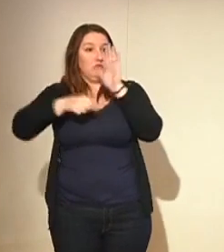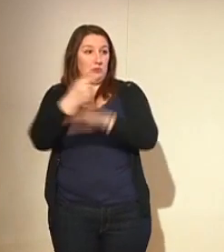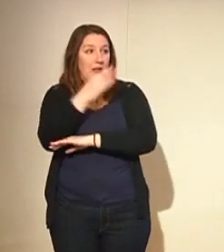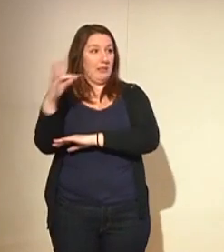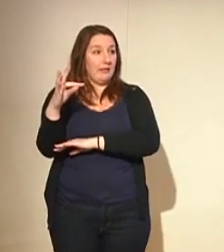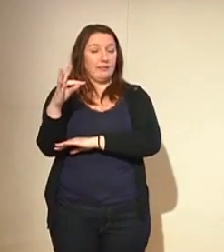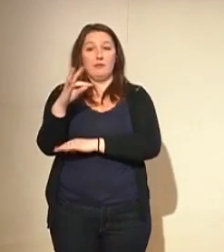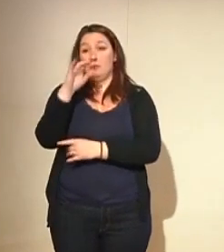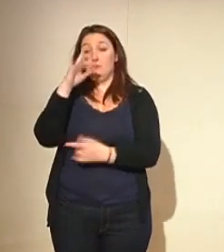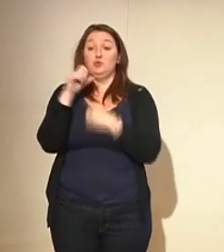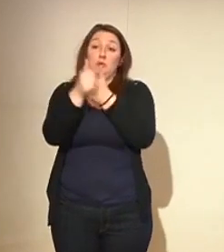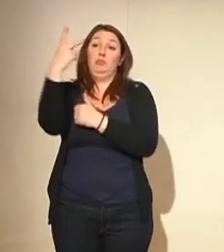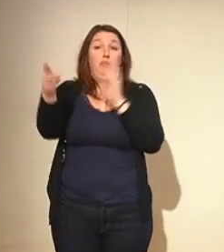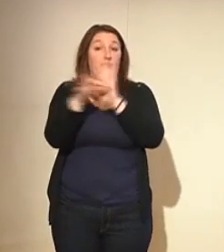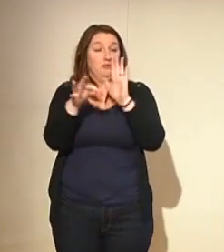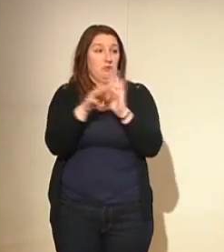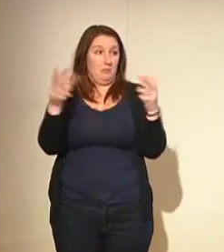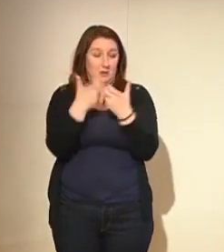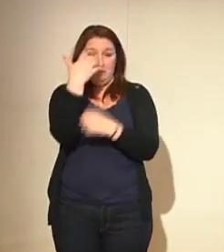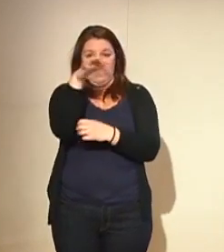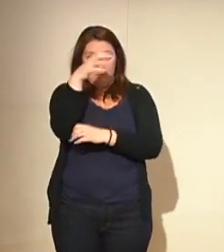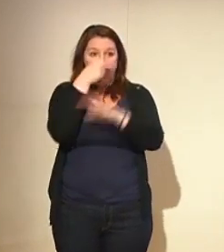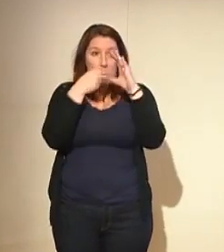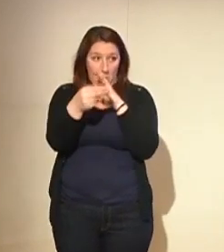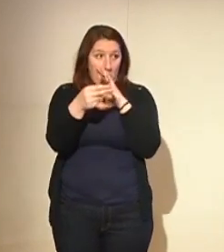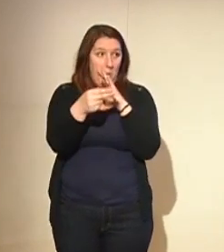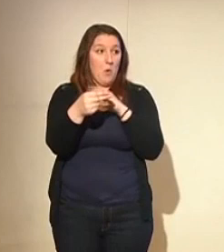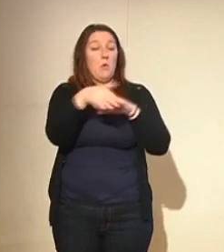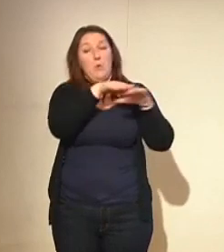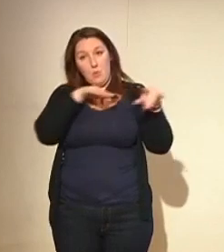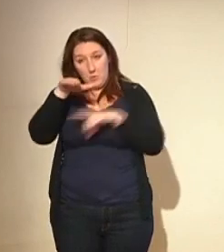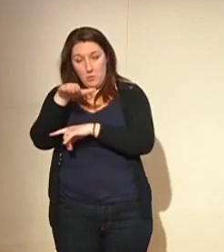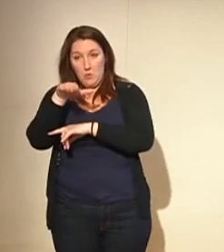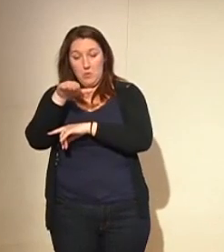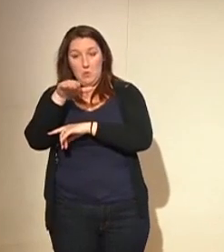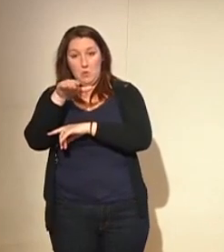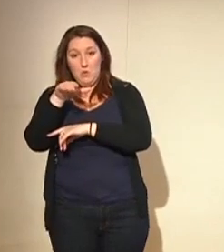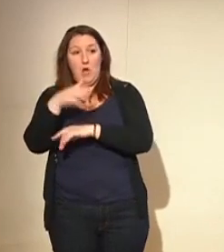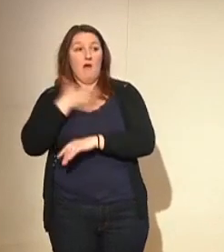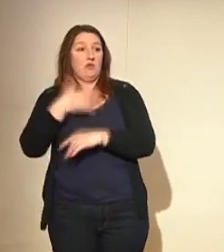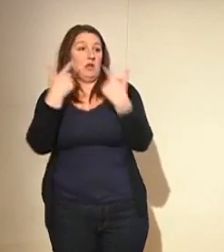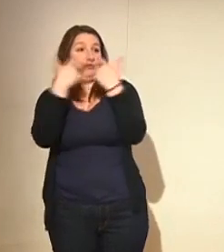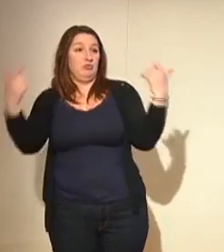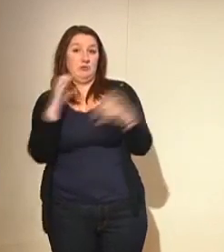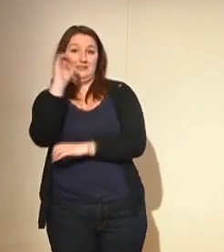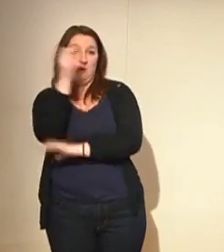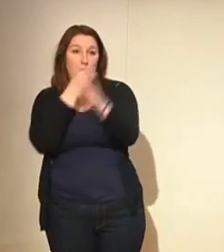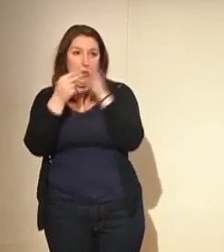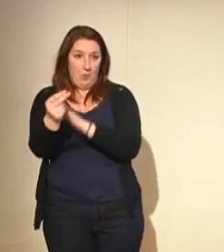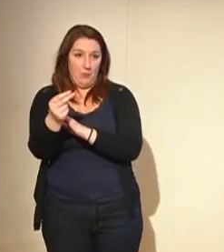net lié à la fonction de 500 € ainsi que des avantages à nature pour